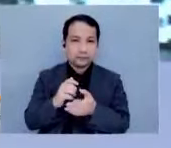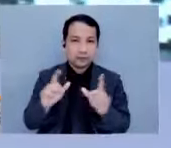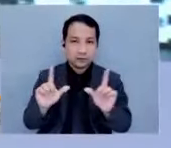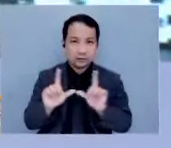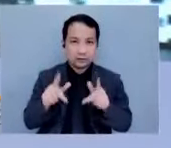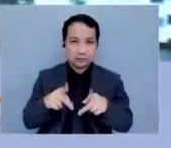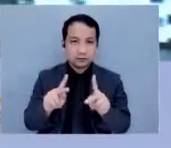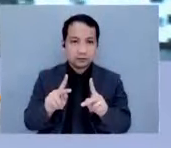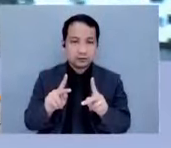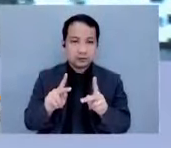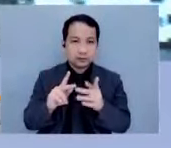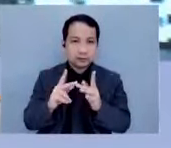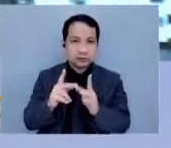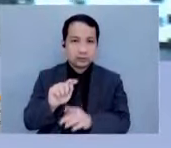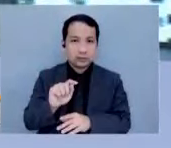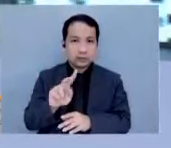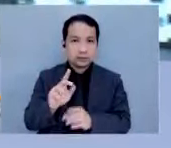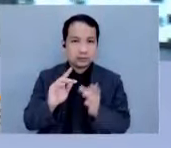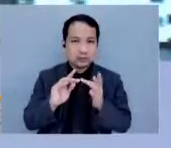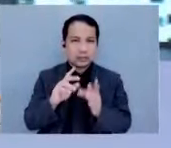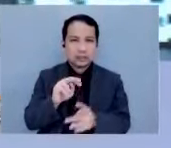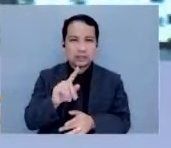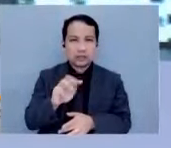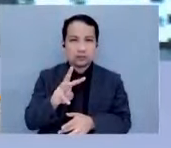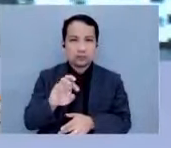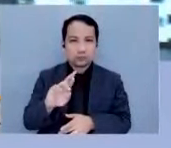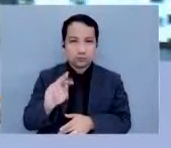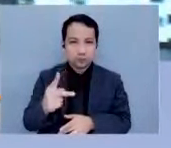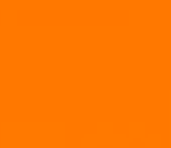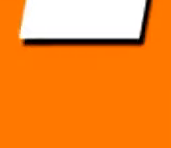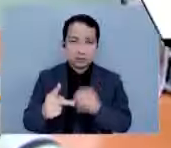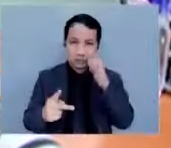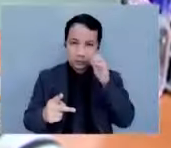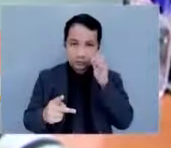network. Nasa frontline ng balita niya, si Elaine Fulgencio.